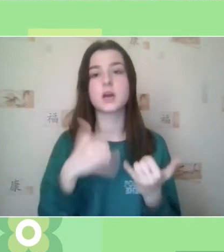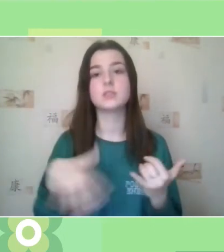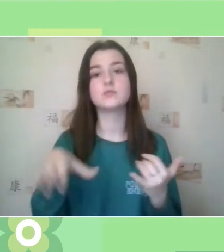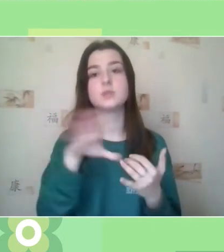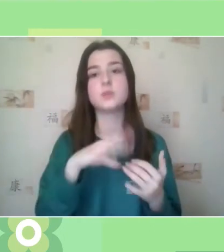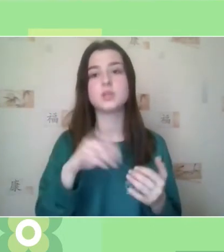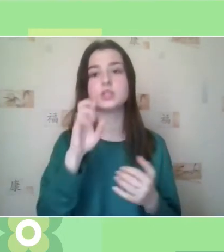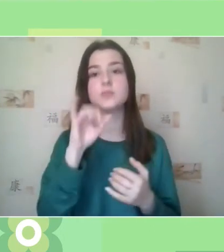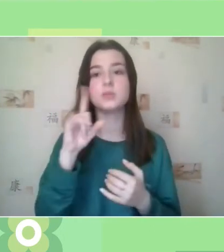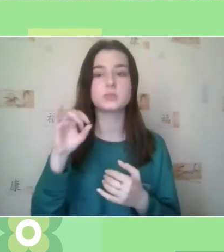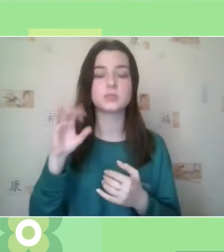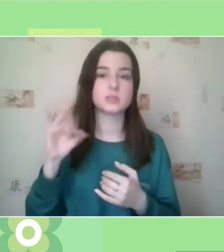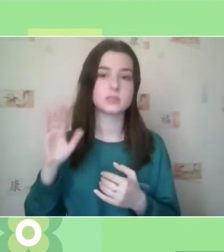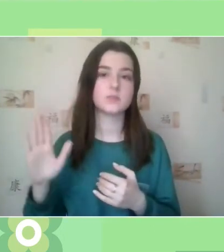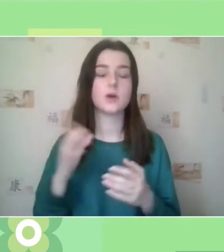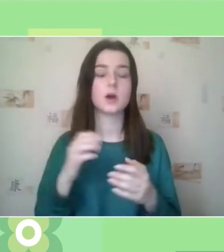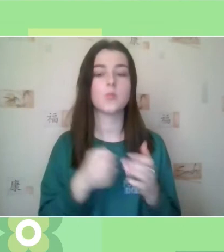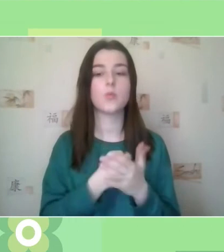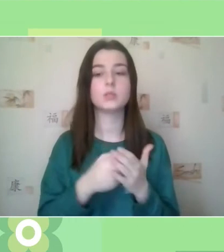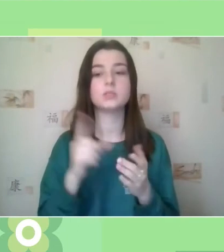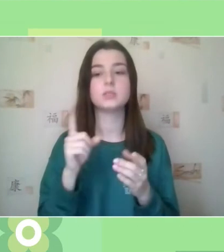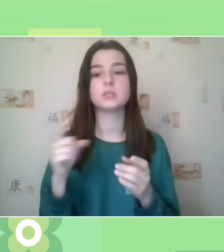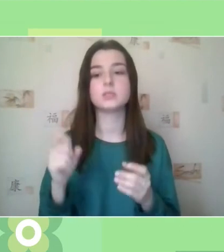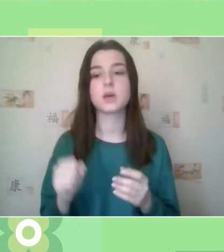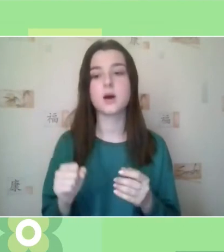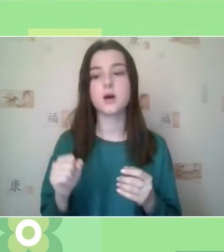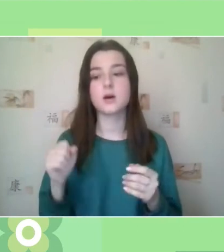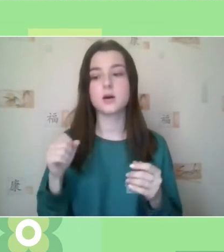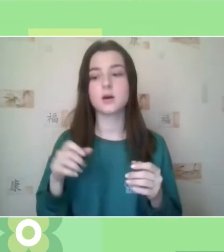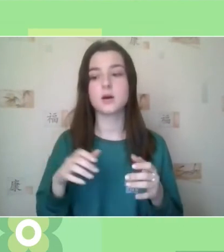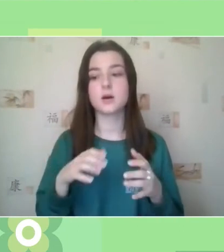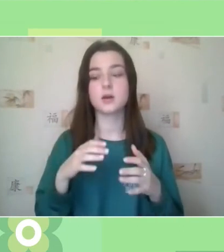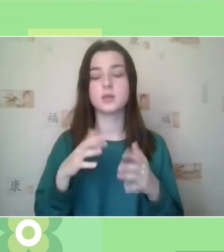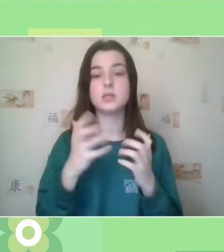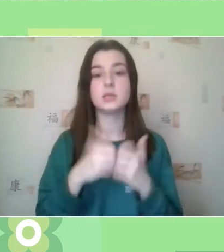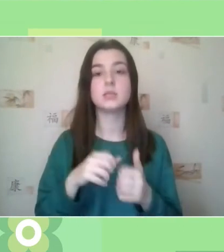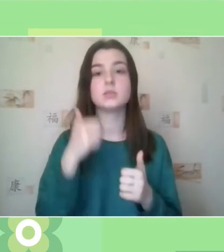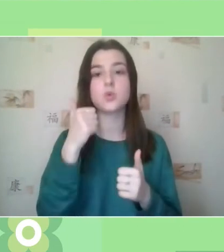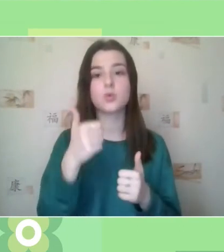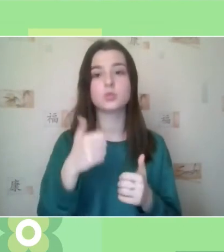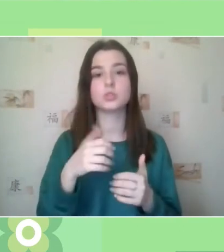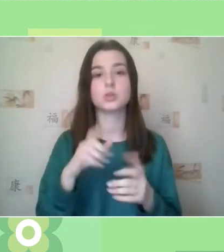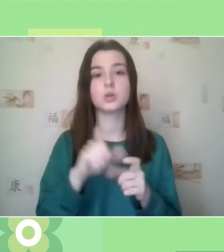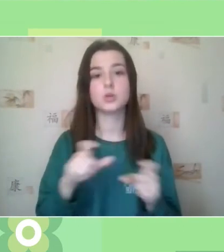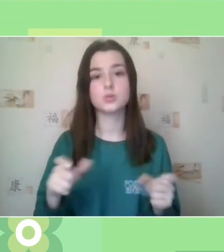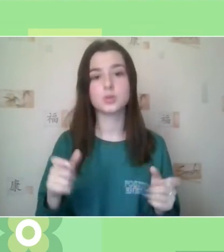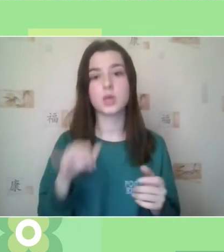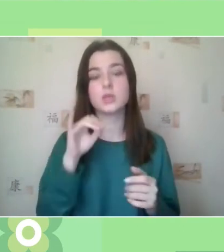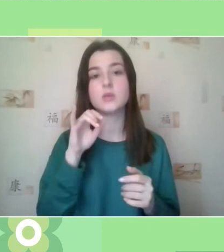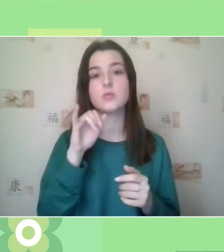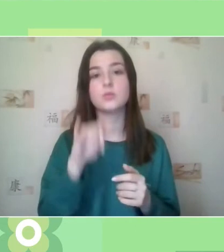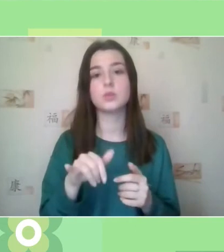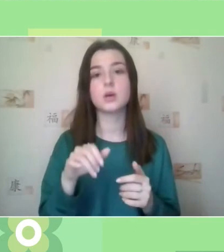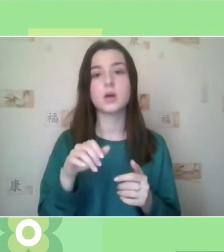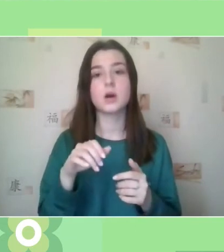бізнесів борються за все меншу кількість хороших професійних людей. І люди можуть зараз обирати, чи вони підуть в компанію,